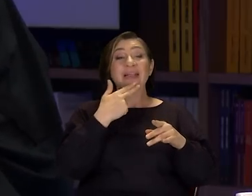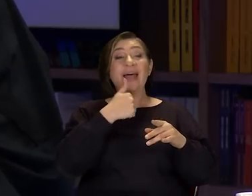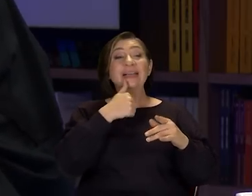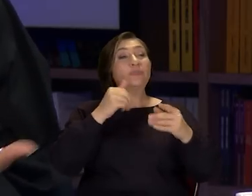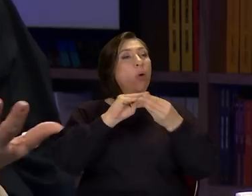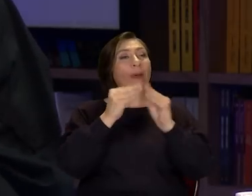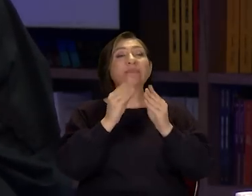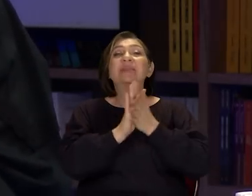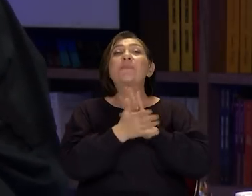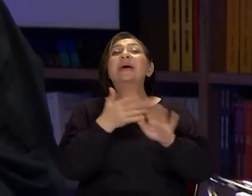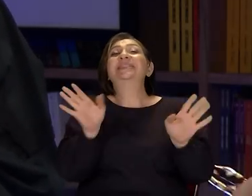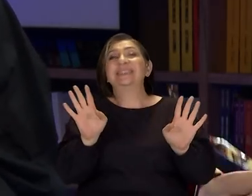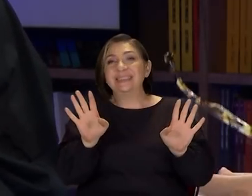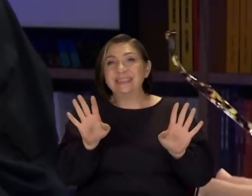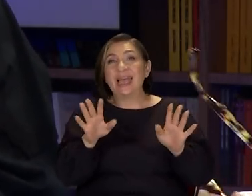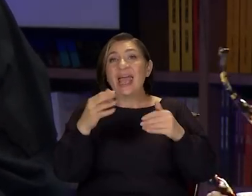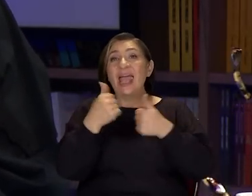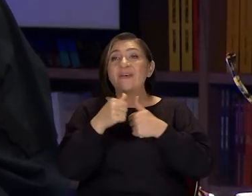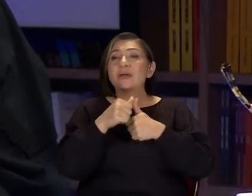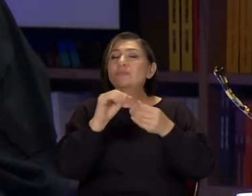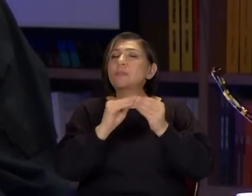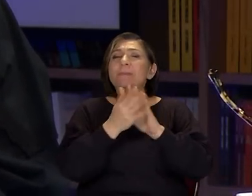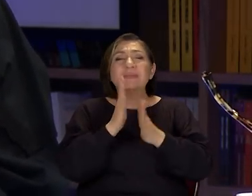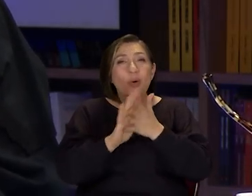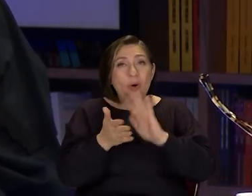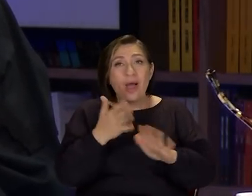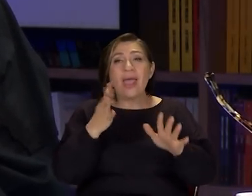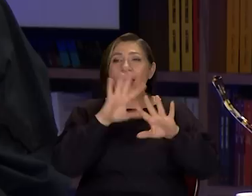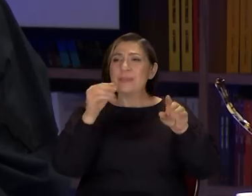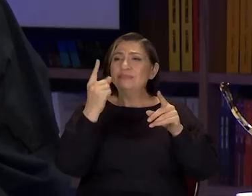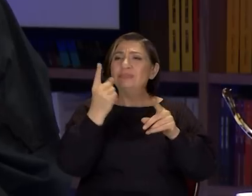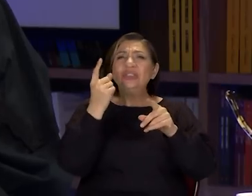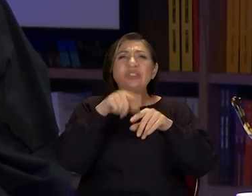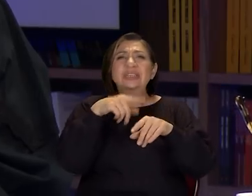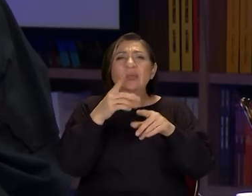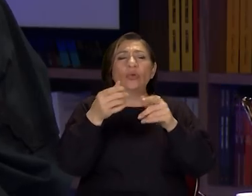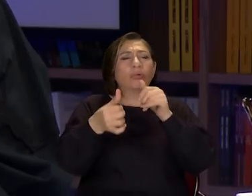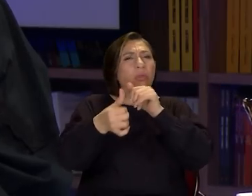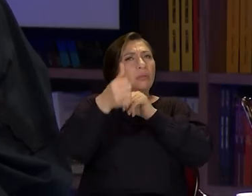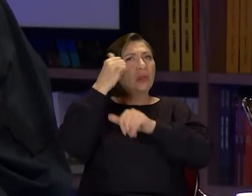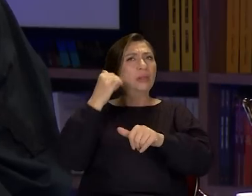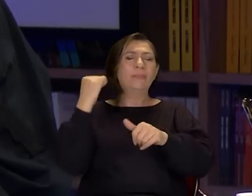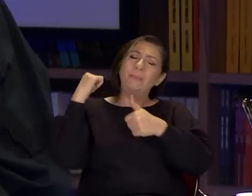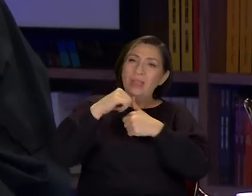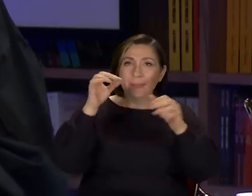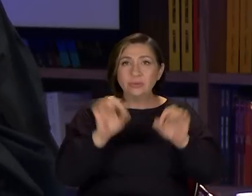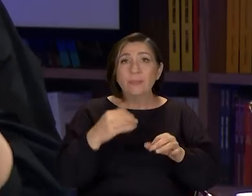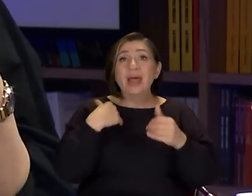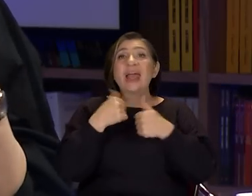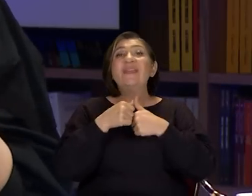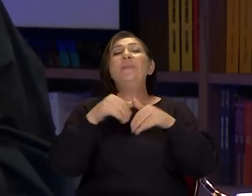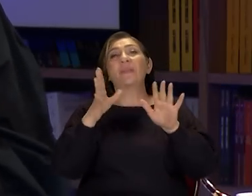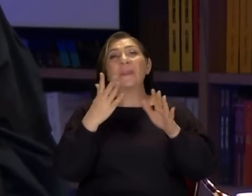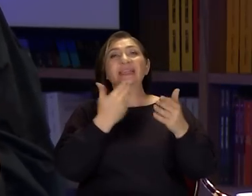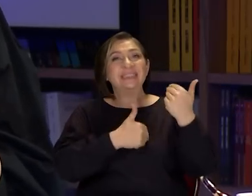sorunlarımız bitmiyor nedense. Bitmez. Bitmiyor. Evlilik sorunları bitmiyor ve hepimiz bir şekilde aynı şeyleri dönüp dolaşıp yaşıyoruz. Yani ben evlenmedim ama